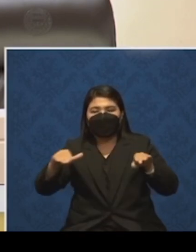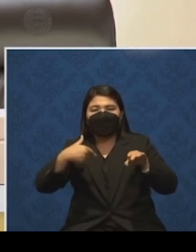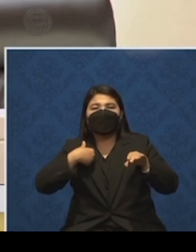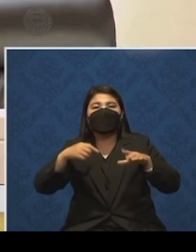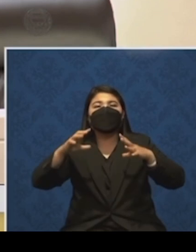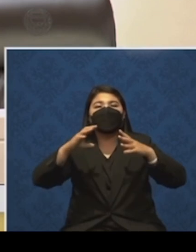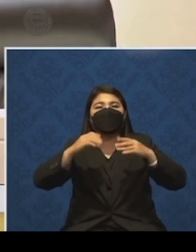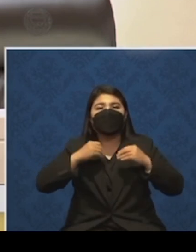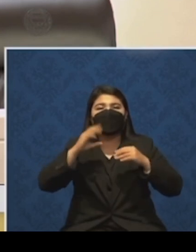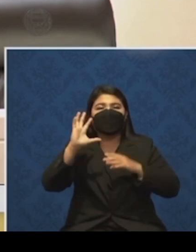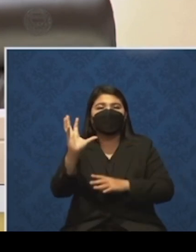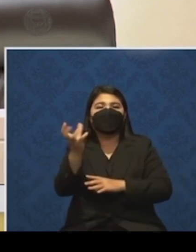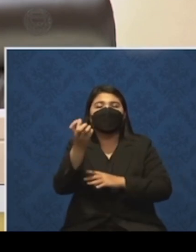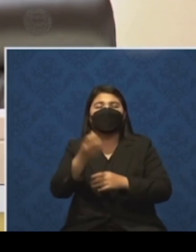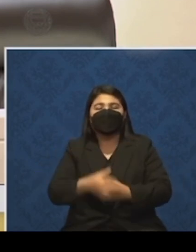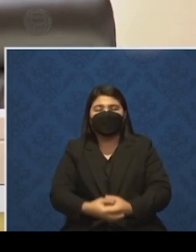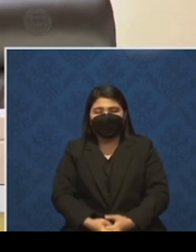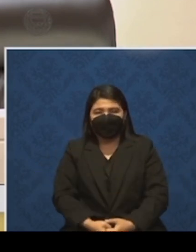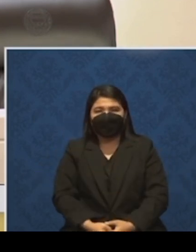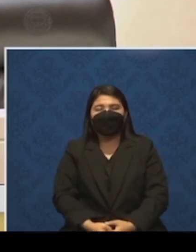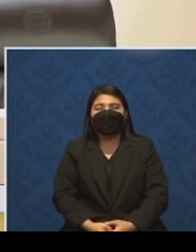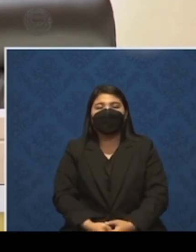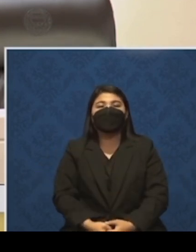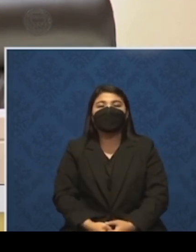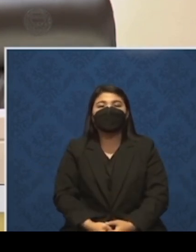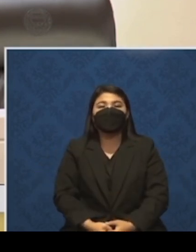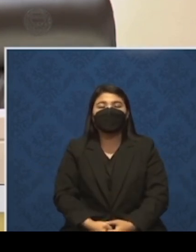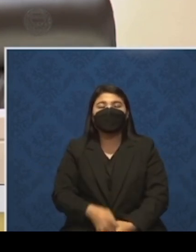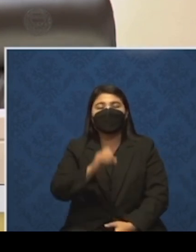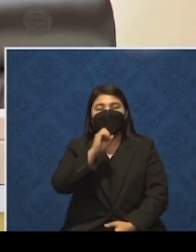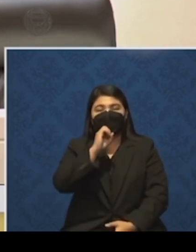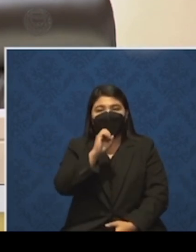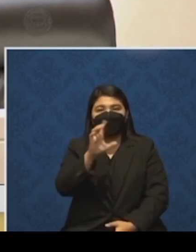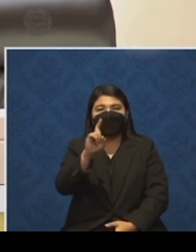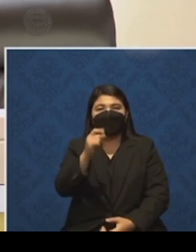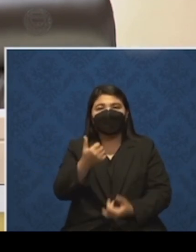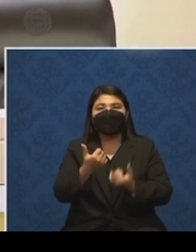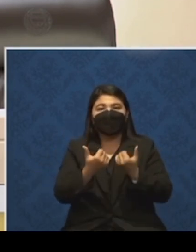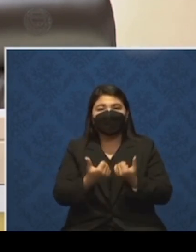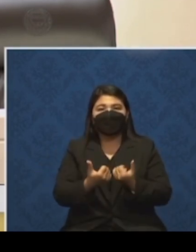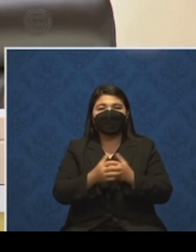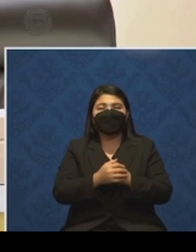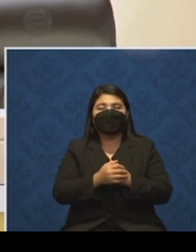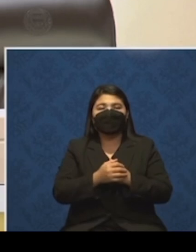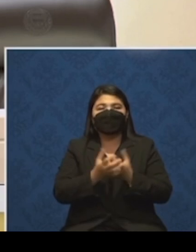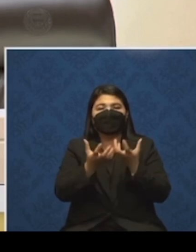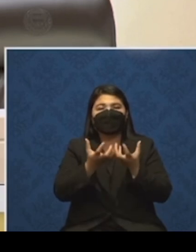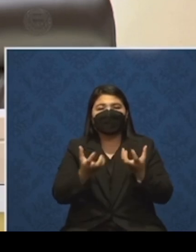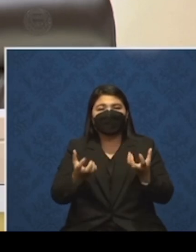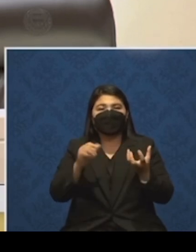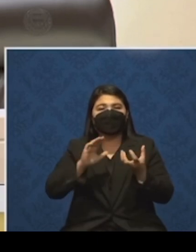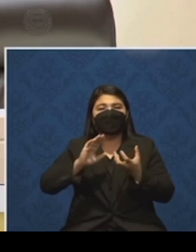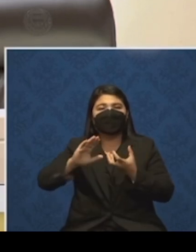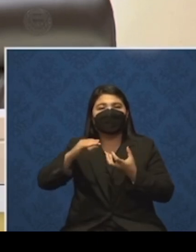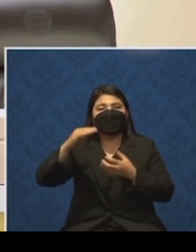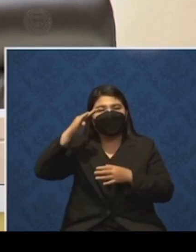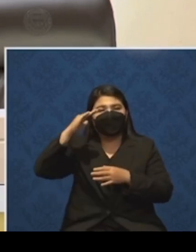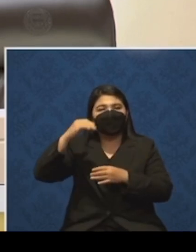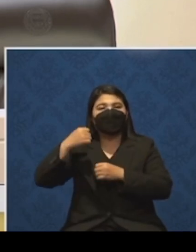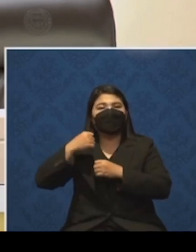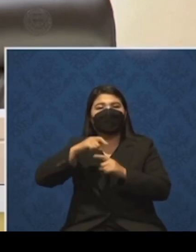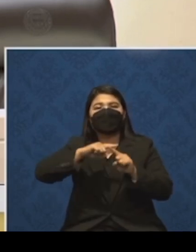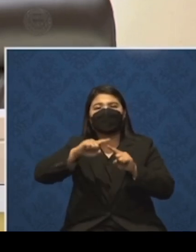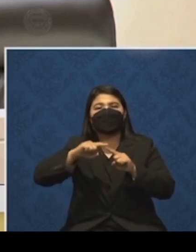ในระดับสากลด้วยขออนุญาตกราบเรียนว่าในเรื่องของยุทธปกรณ์มีสมาชิกหลาย